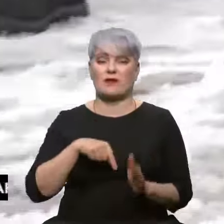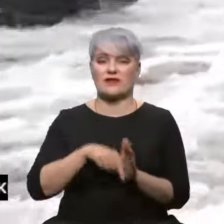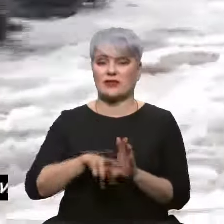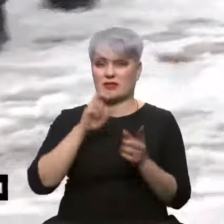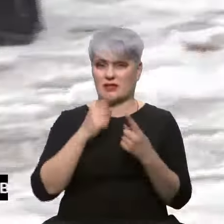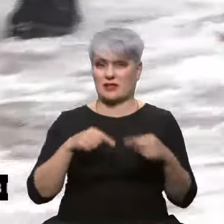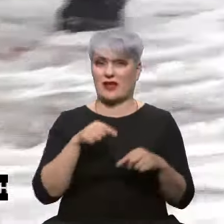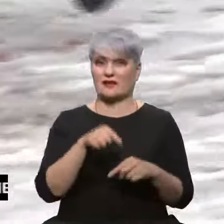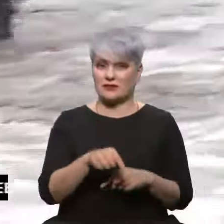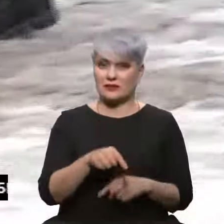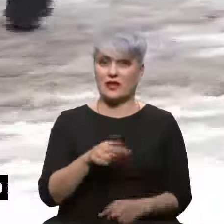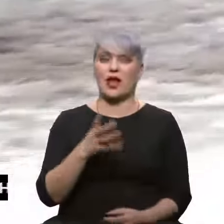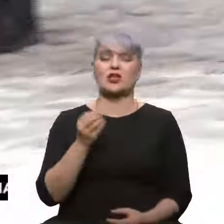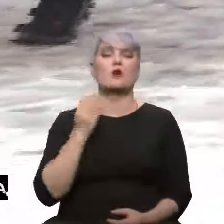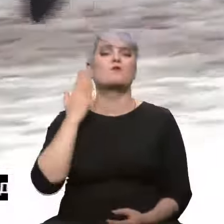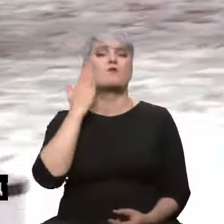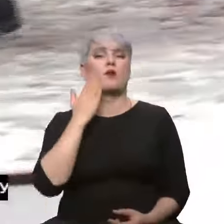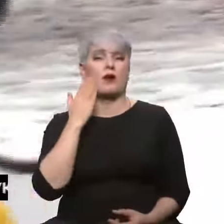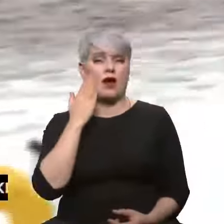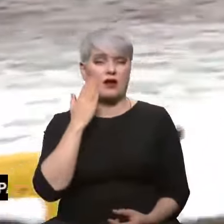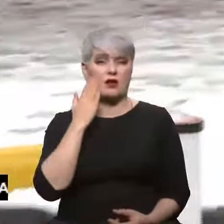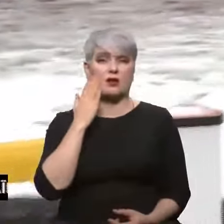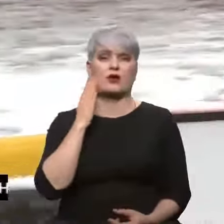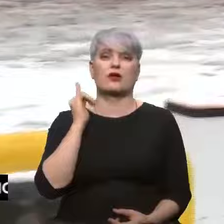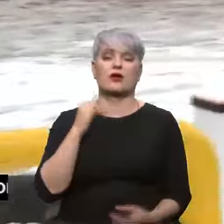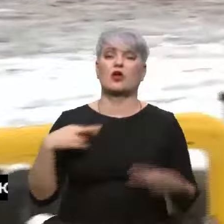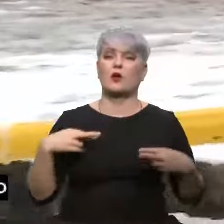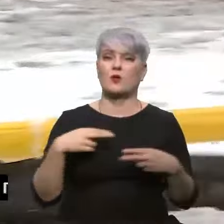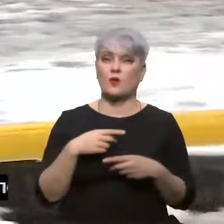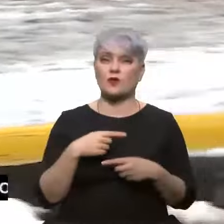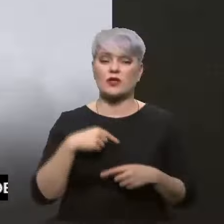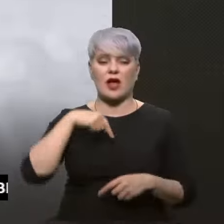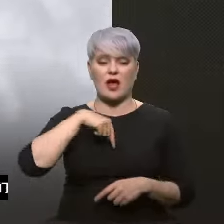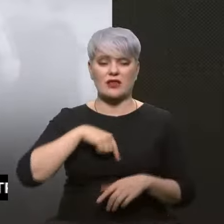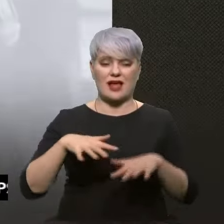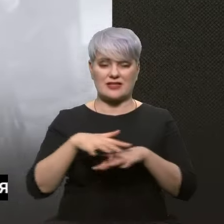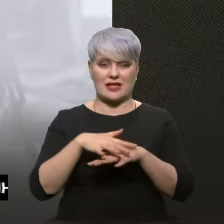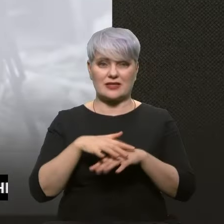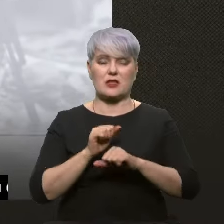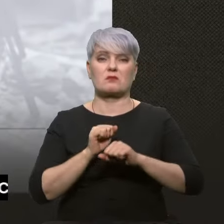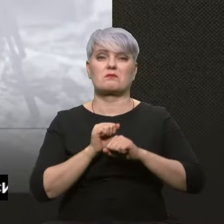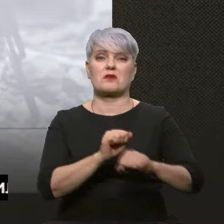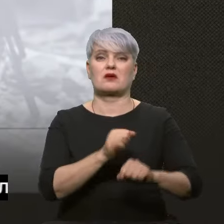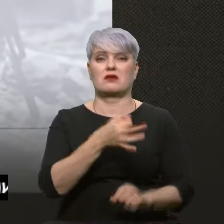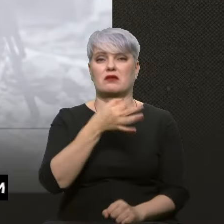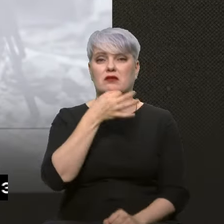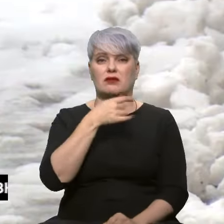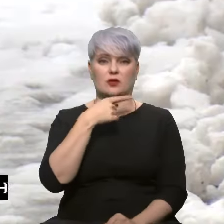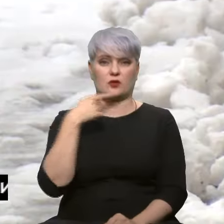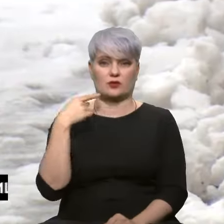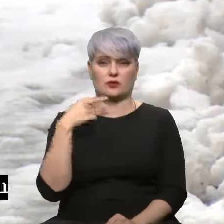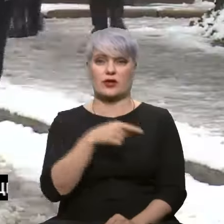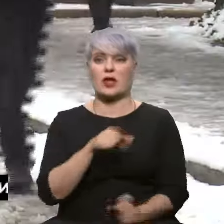Болгарії та Угорщині за проросійськими настроями населення. Йдеться в дослідженні словацької аналітичної організації Globsec. А ще